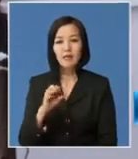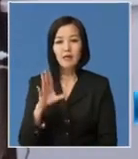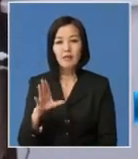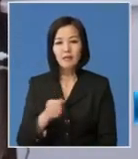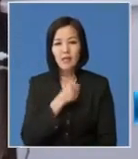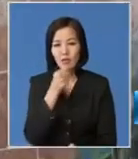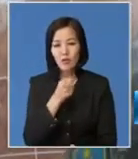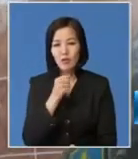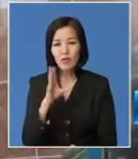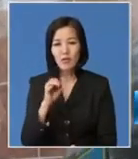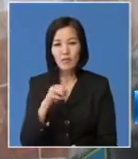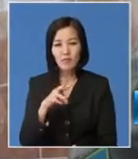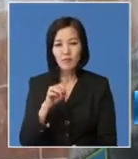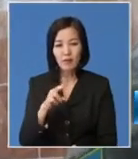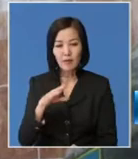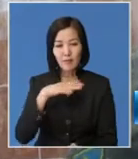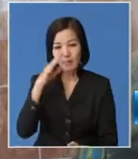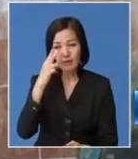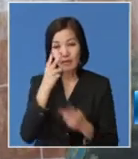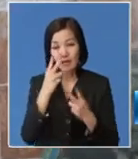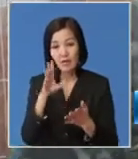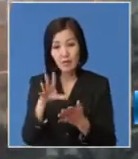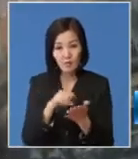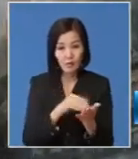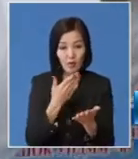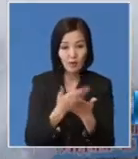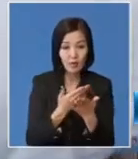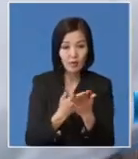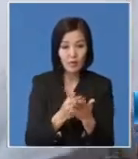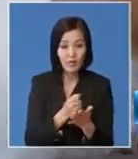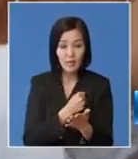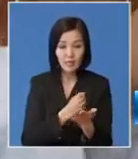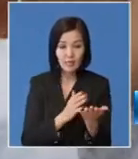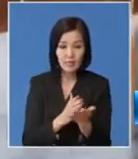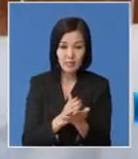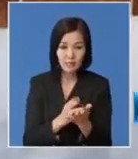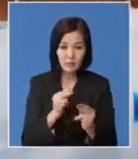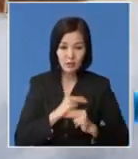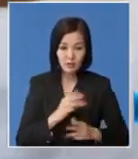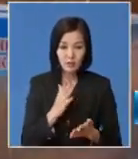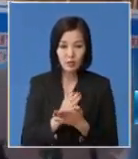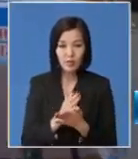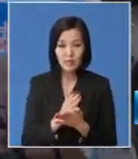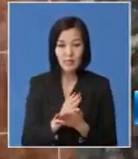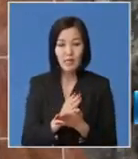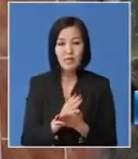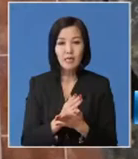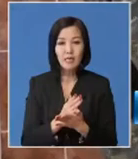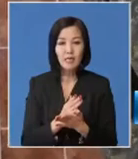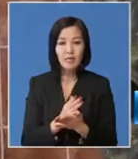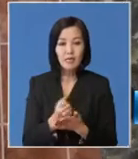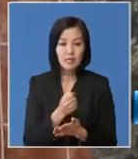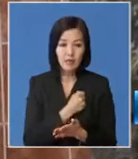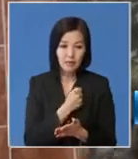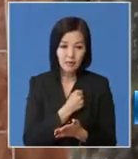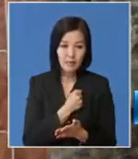үлкені Ермек балагымен әкесіне қарап, өскен ұл әскери салада қызмет етуді армандады. Тұңғыштарының сарбаздық өмірге қызығушылығын